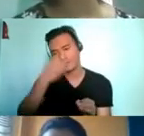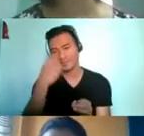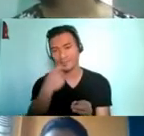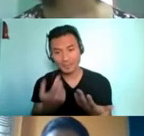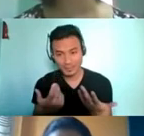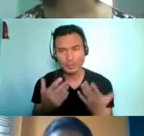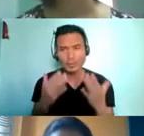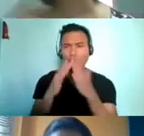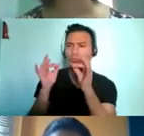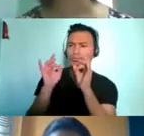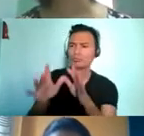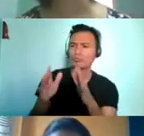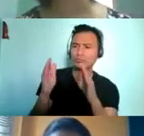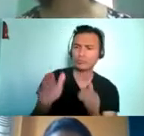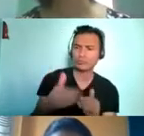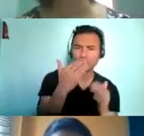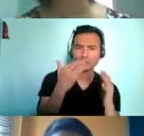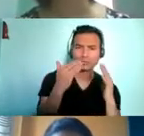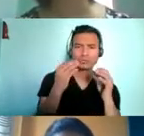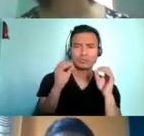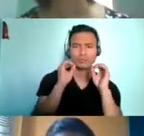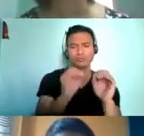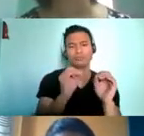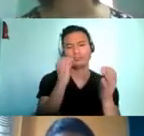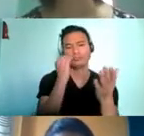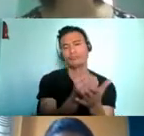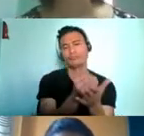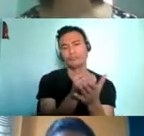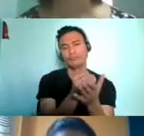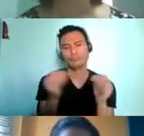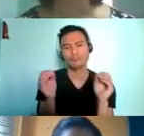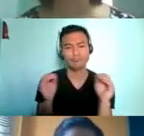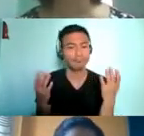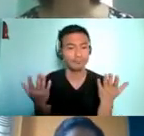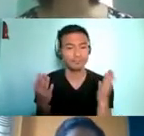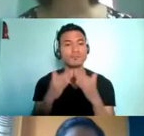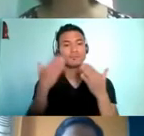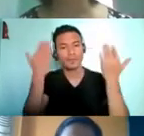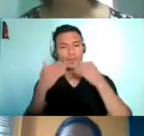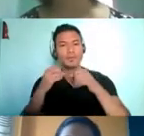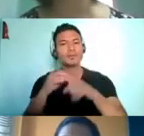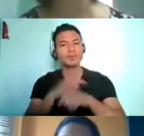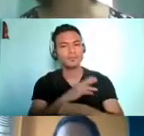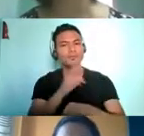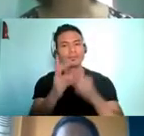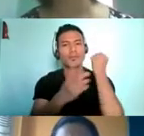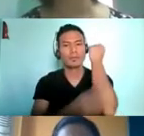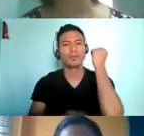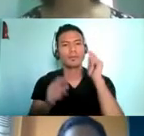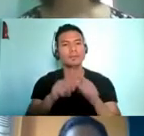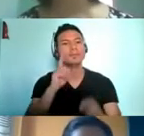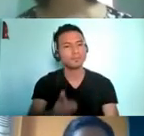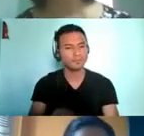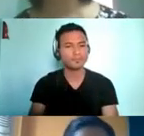छोडेर निस्किँदाखेरि उसको हातमा शून्यता एकदम केही पनि हुँदैन, त्यसले गर्दाखेरि घरेलु हिंसाको अर्को असर भनेको गरिबी पनि हो